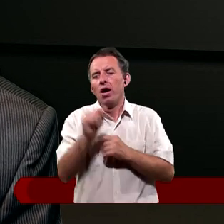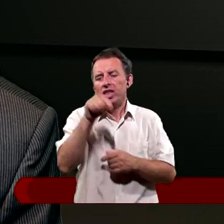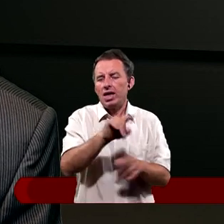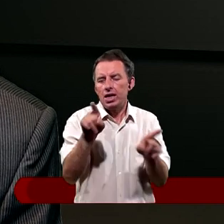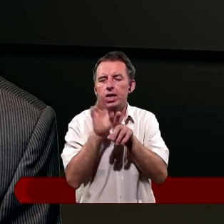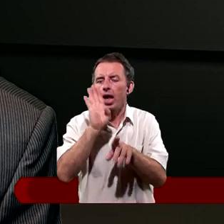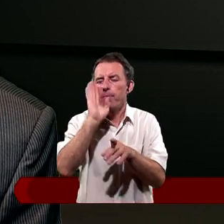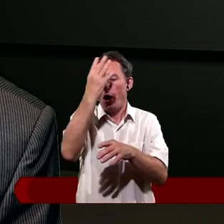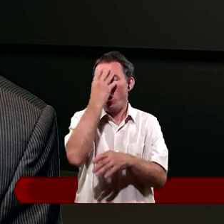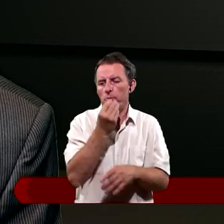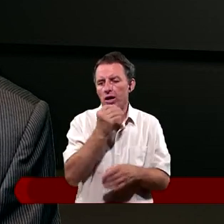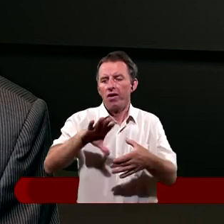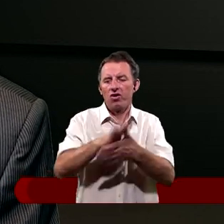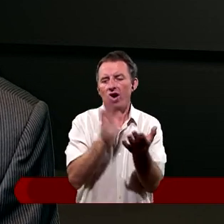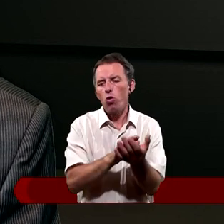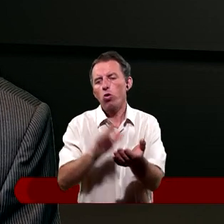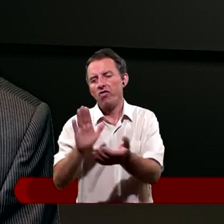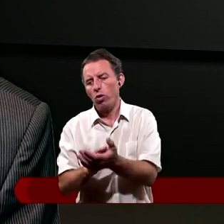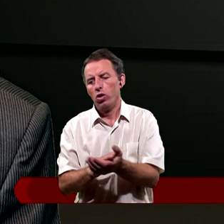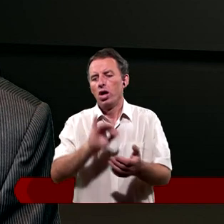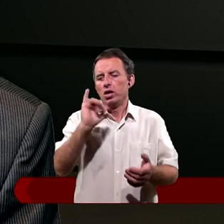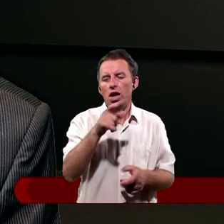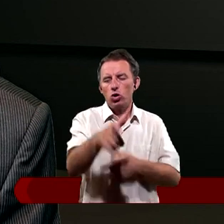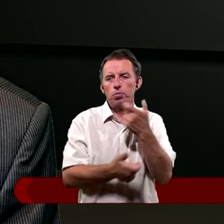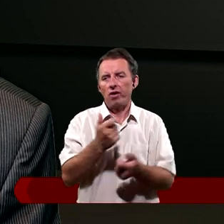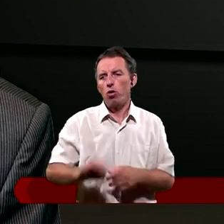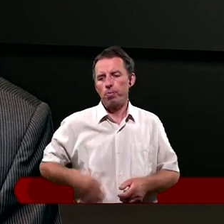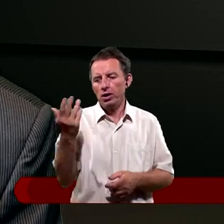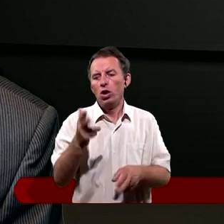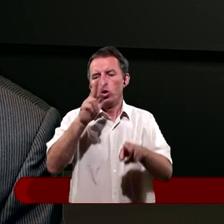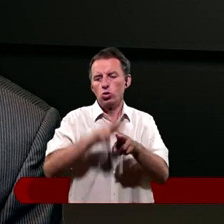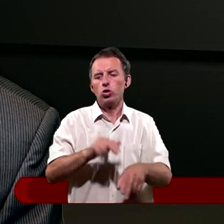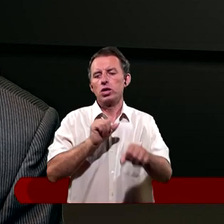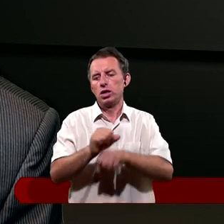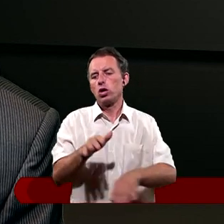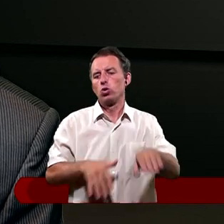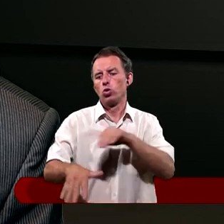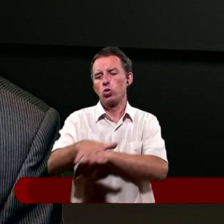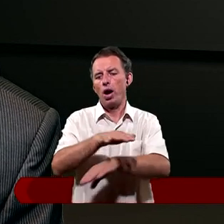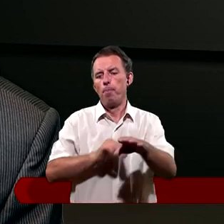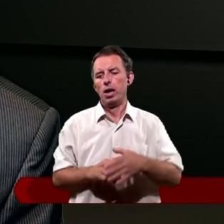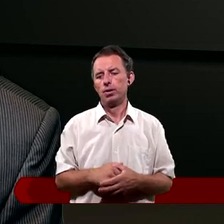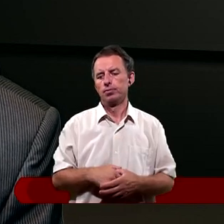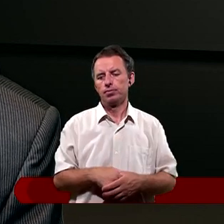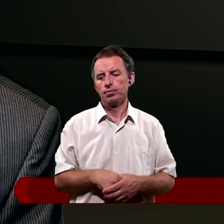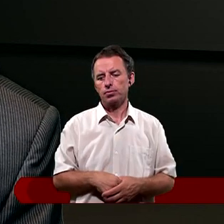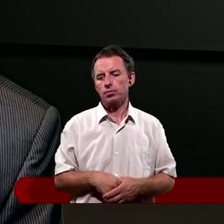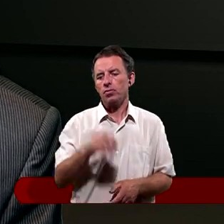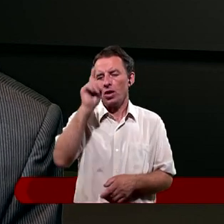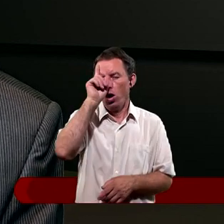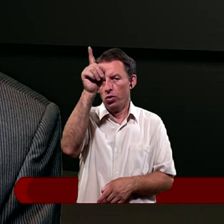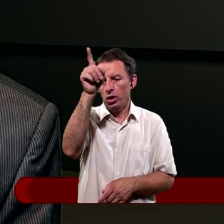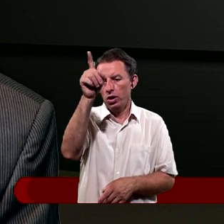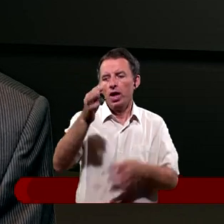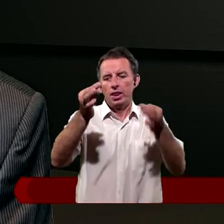przemienieni w ten sam obraz, z chwały w chwałę, jak to sprawia Pan, który jest Duchem. Amen.